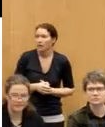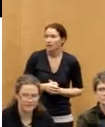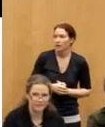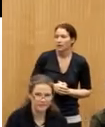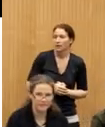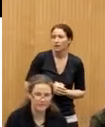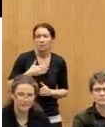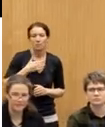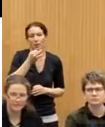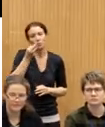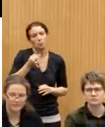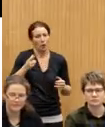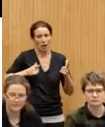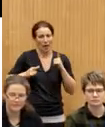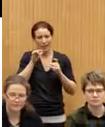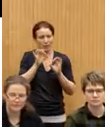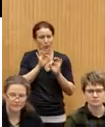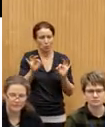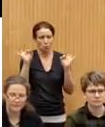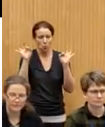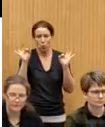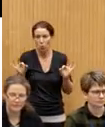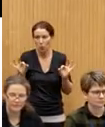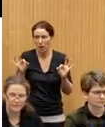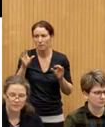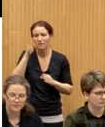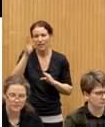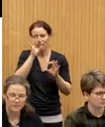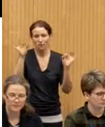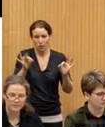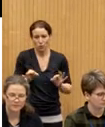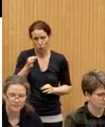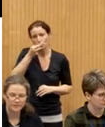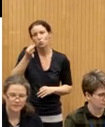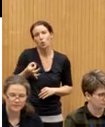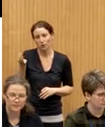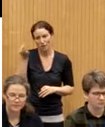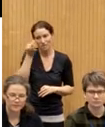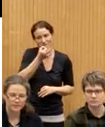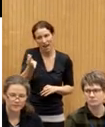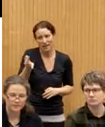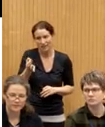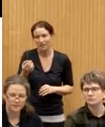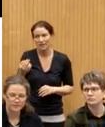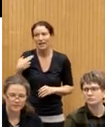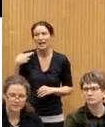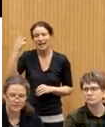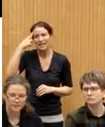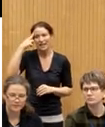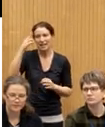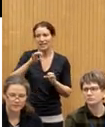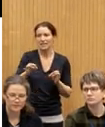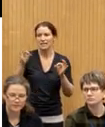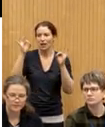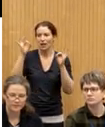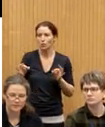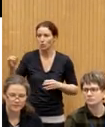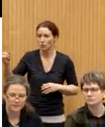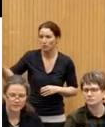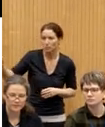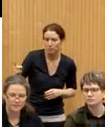Mein Deutsch ist nicht sehr gut, aber ich werde versuchen, auf Deutsch zu sprechen. Ich kenne sehr gut diesen